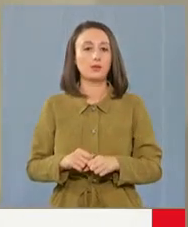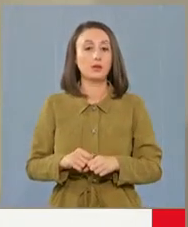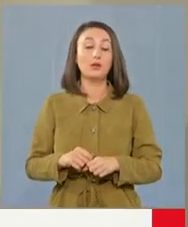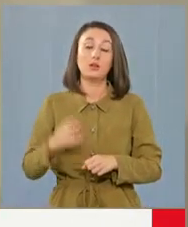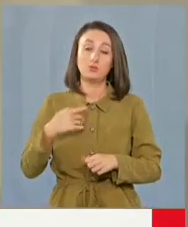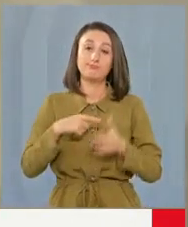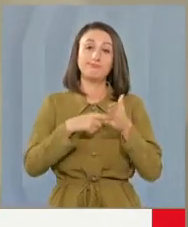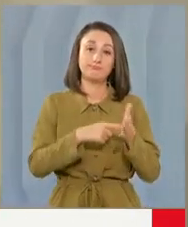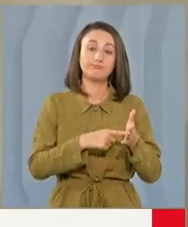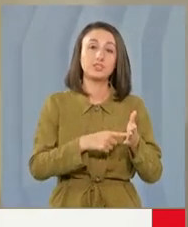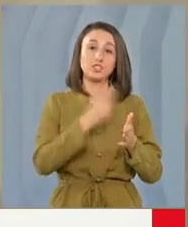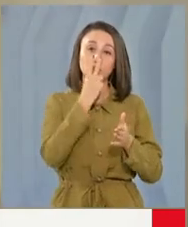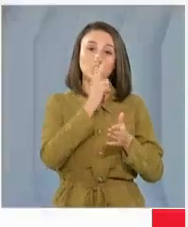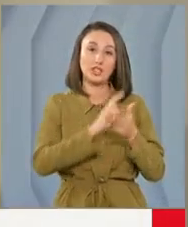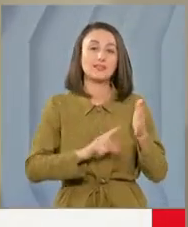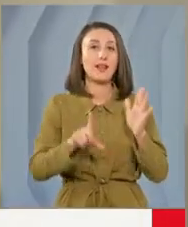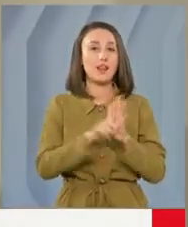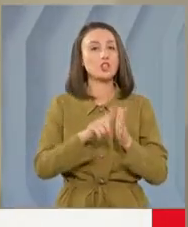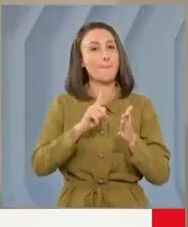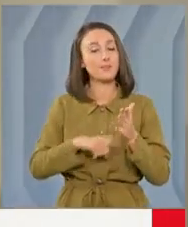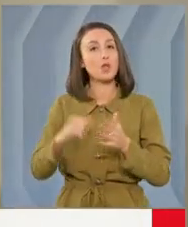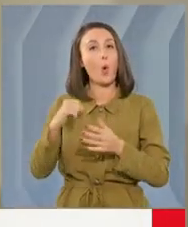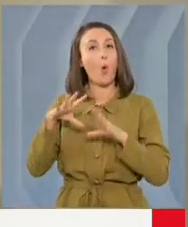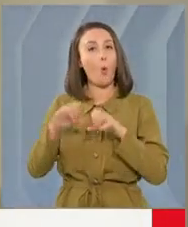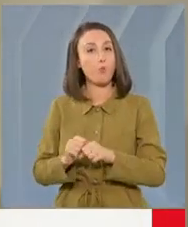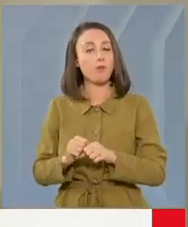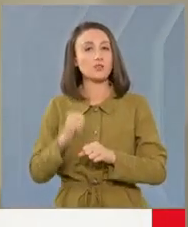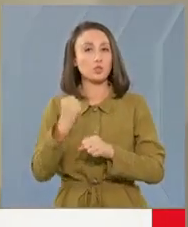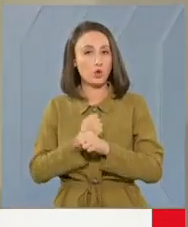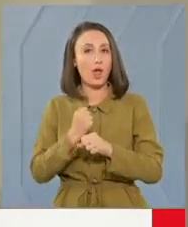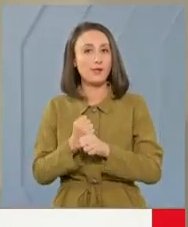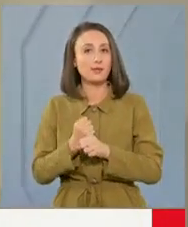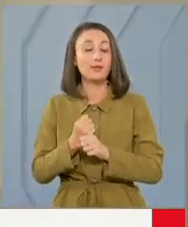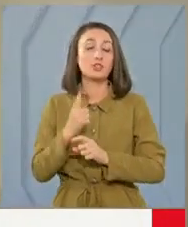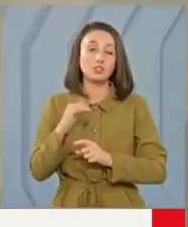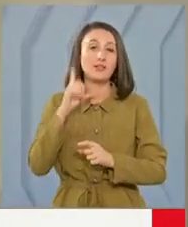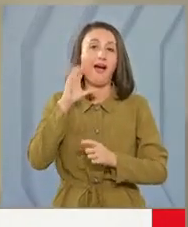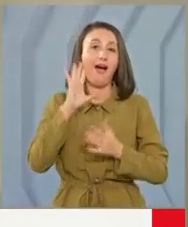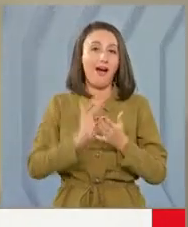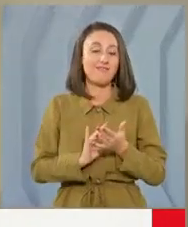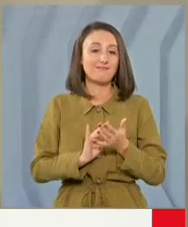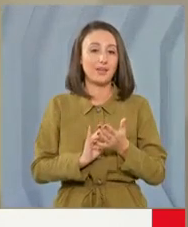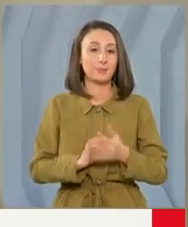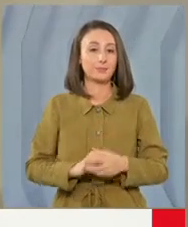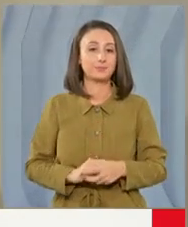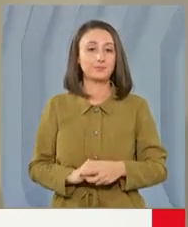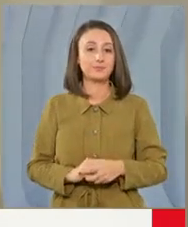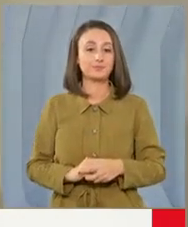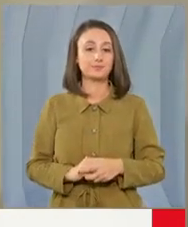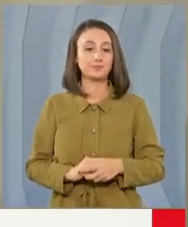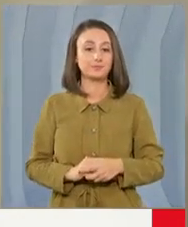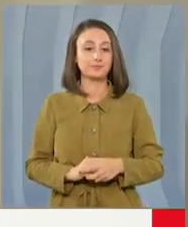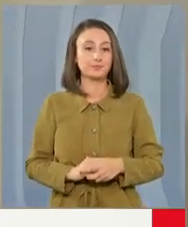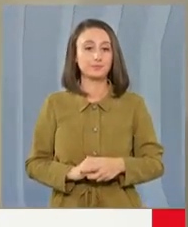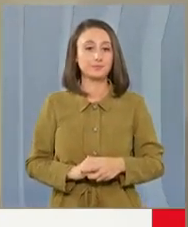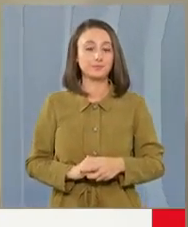în drum să citească o lege, legea pensiilor ocupaționale, și să afle dacă nu știau, deși trebuiau să știe, de la înălțimea funcțiilor de ministru al muncii,